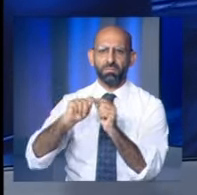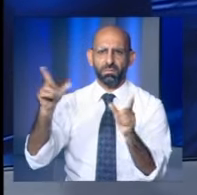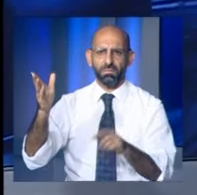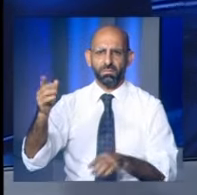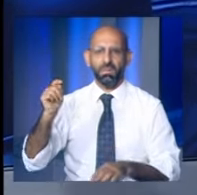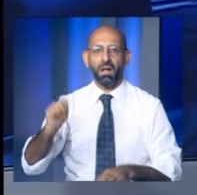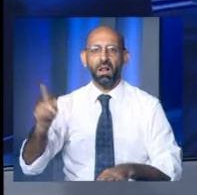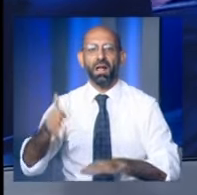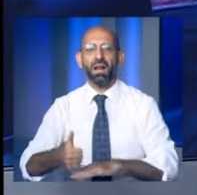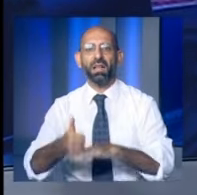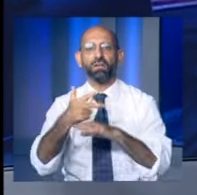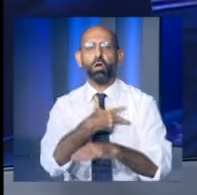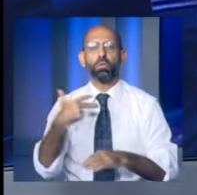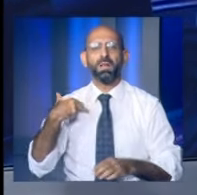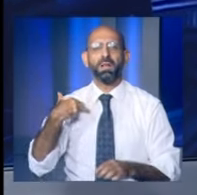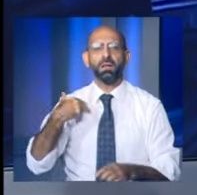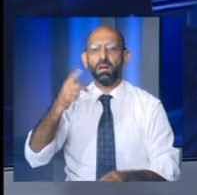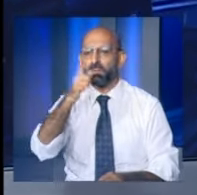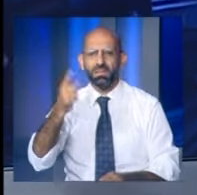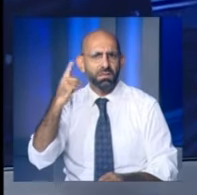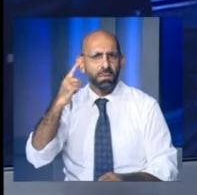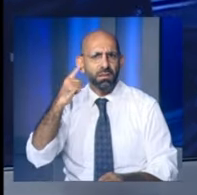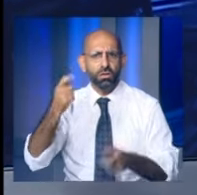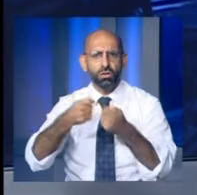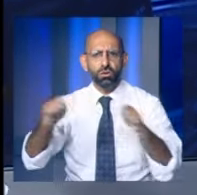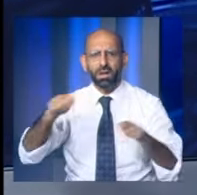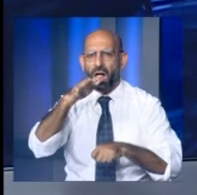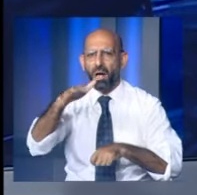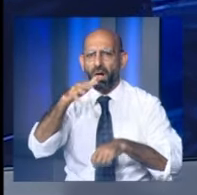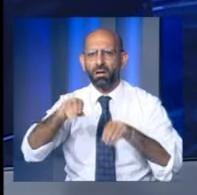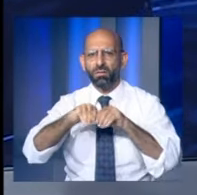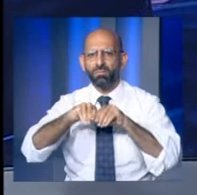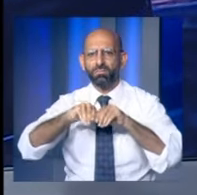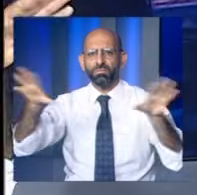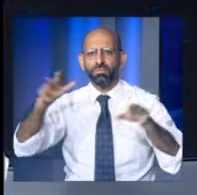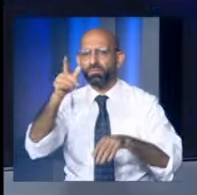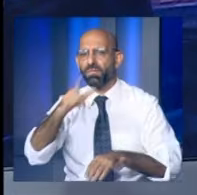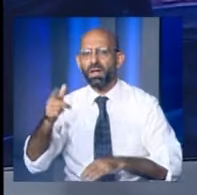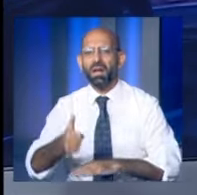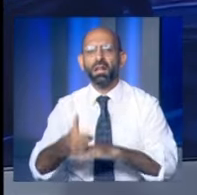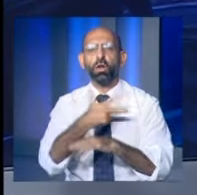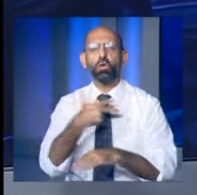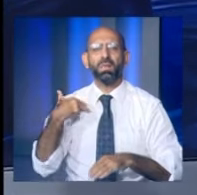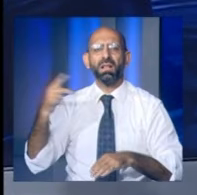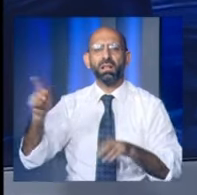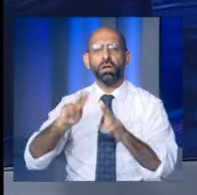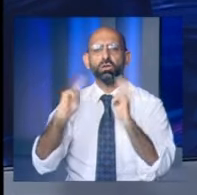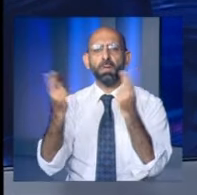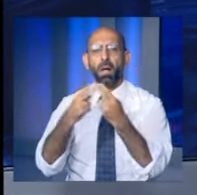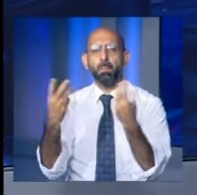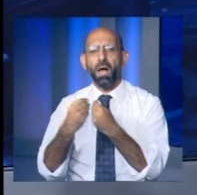الإسرائيلي. المكتب الإعلامي لرئيس الحكومة ينفي نفيا قاطعا ما أوردته جريدة الأخبار من